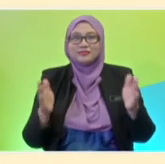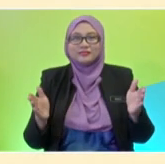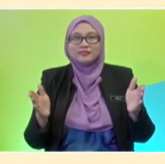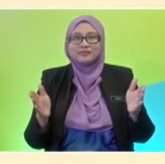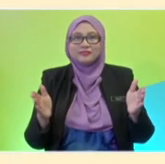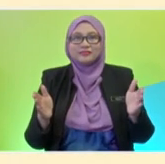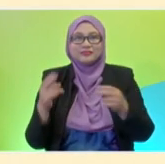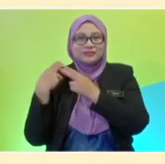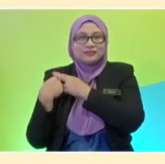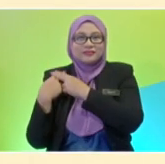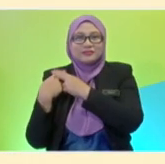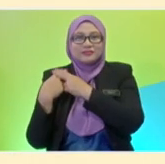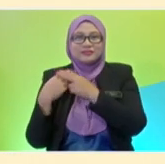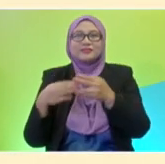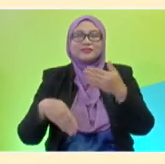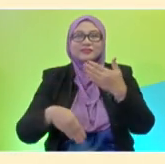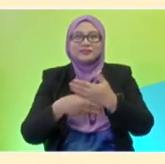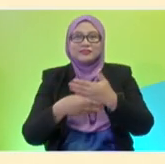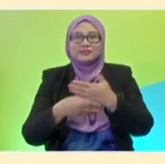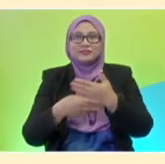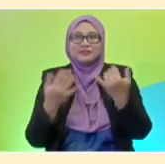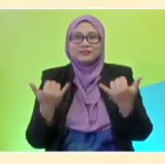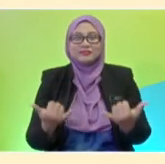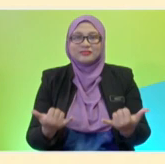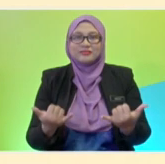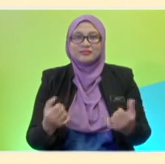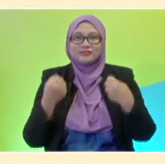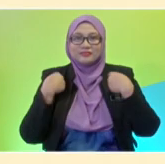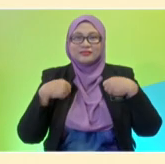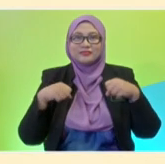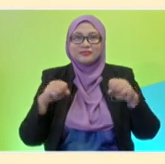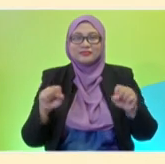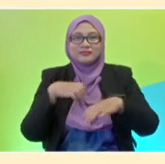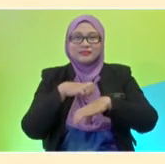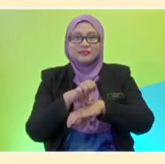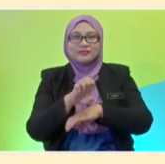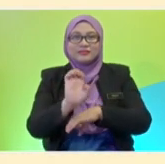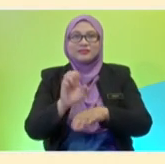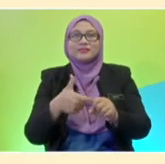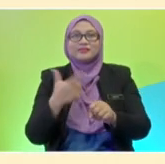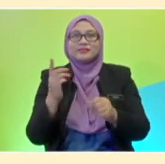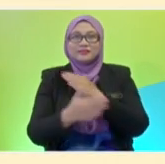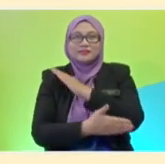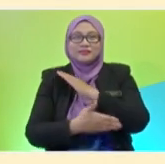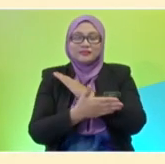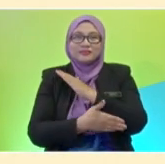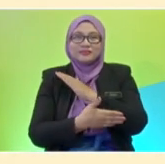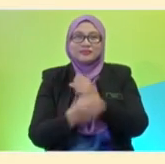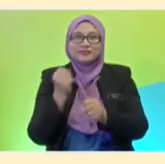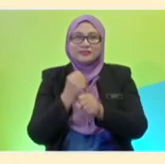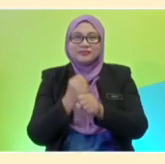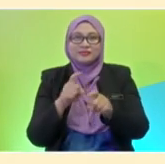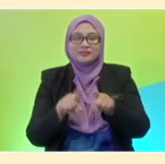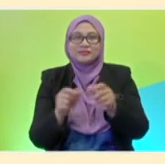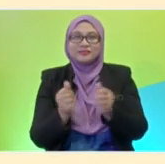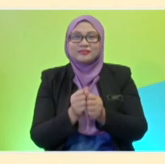bertambah kini sedekah itu telah mengekspor produk-produk tempat dan ke luar negara kerjasama pada peri terbangsa